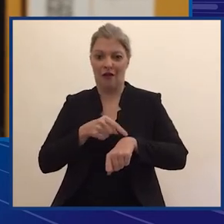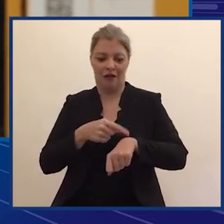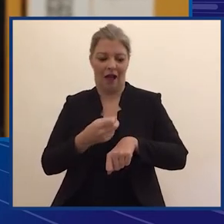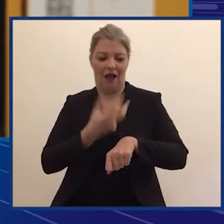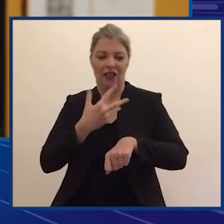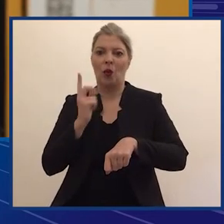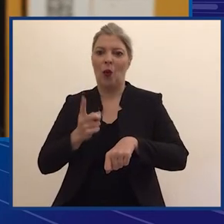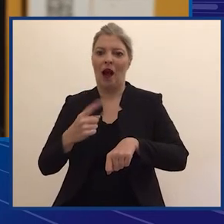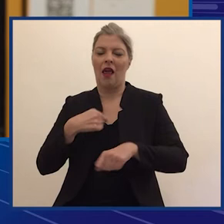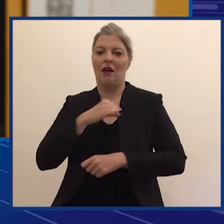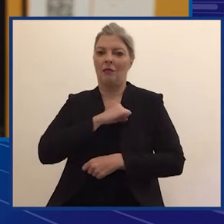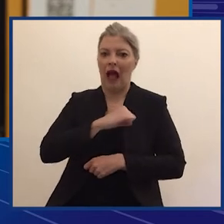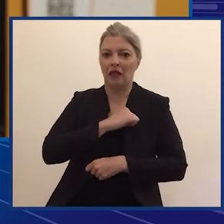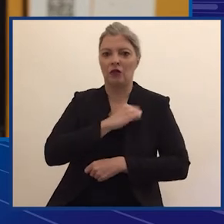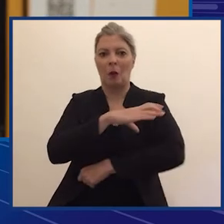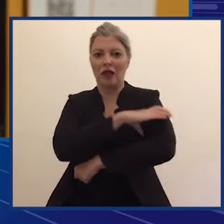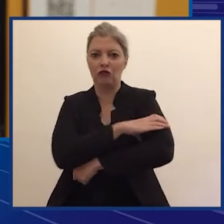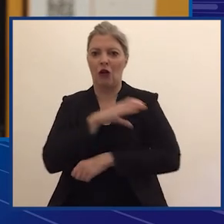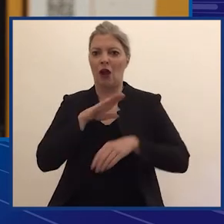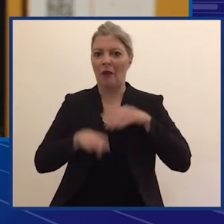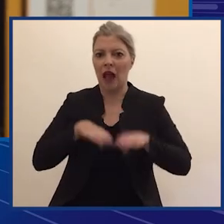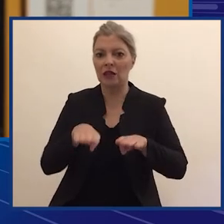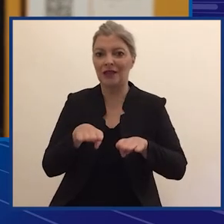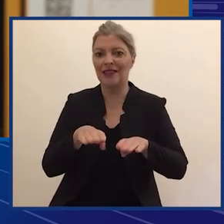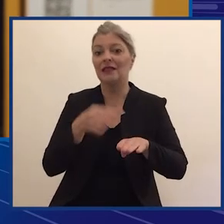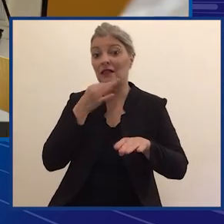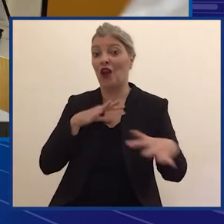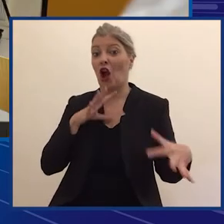i miei parametri vitali e pubblicarli su internet, qualora io lo voglio ovviamente.